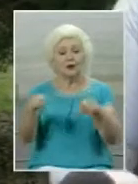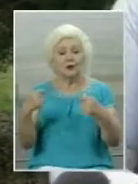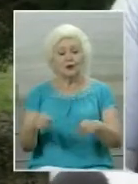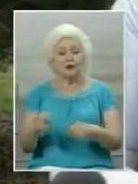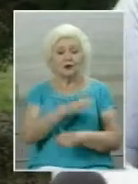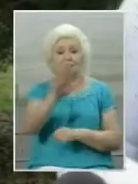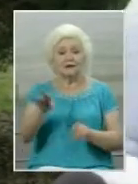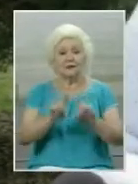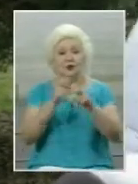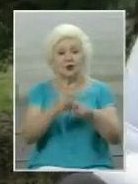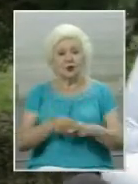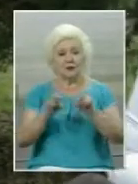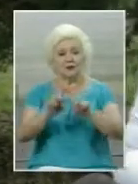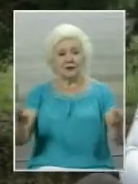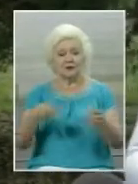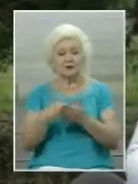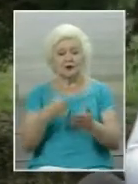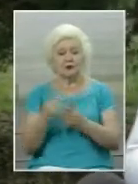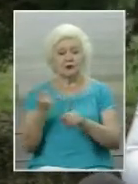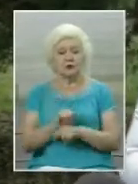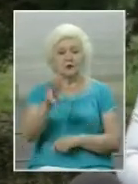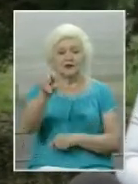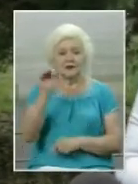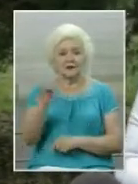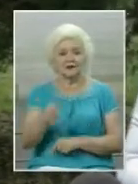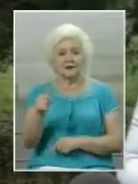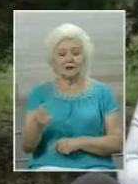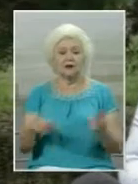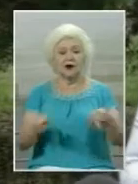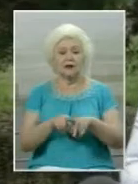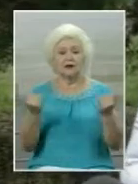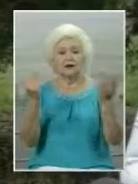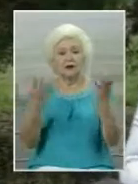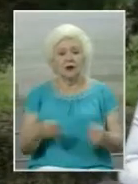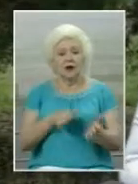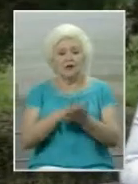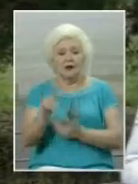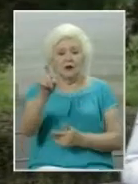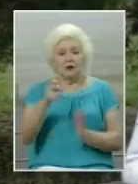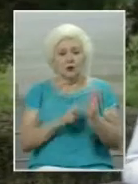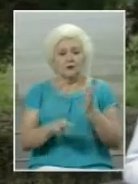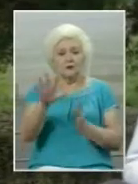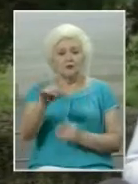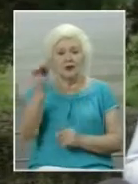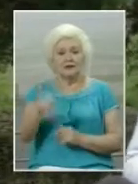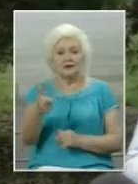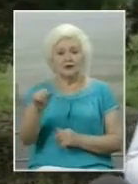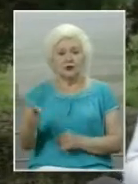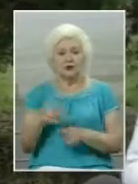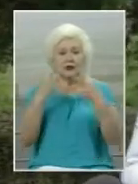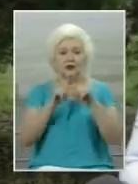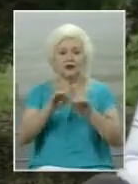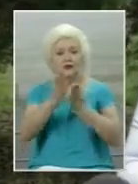цілою станцією і коштує більше 200 тисяч гривень. А також на сьогоднішній день витрати 175 тисяч гривень – це